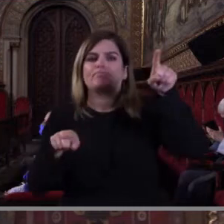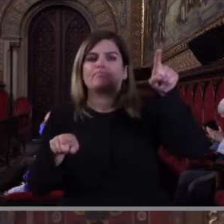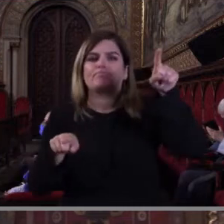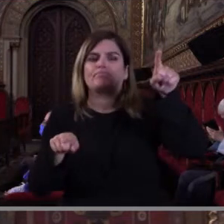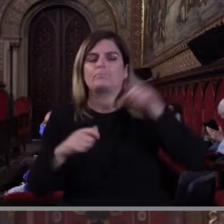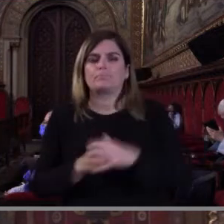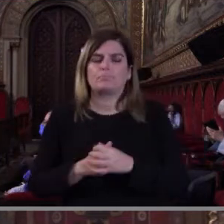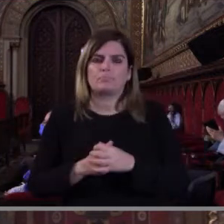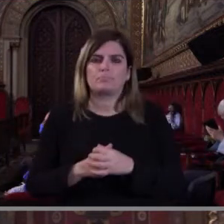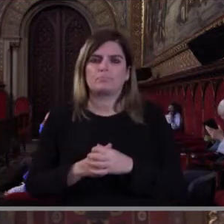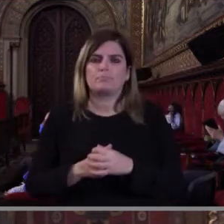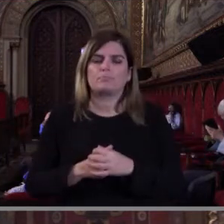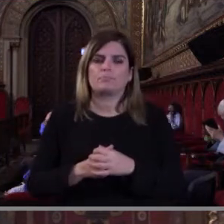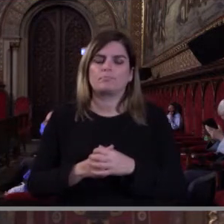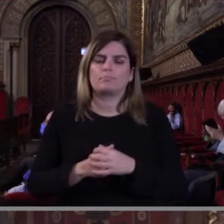2021.